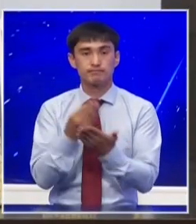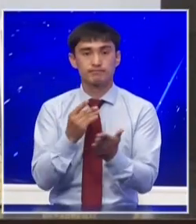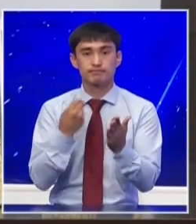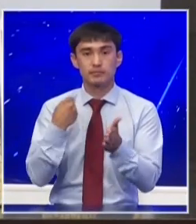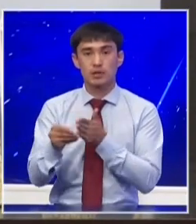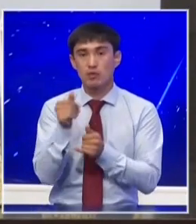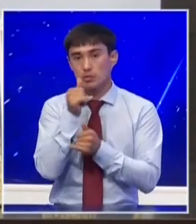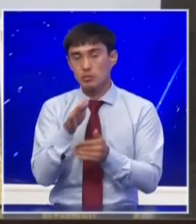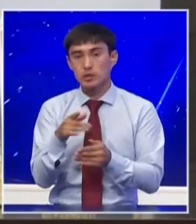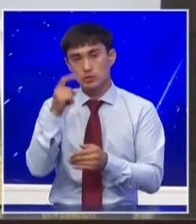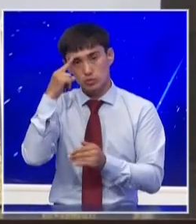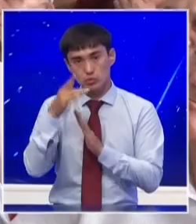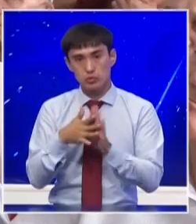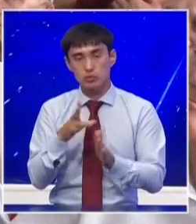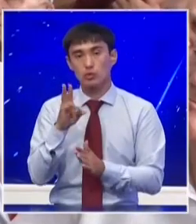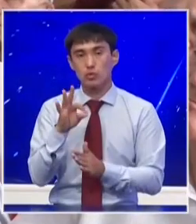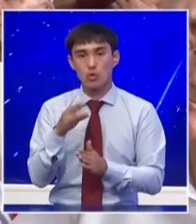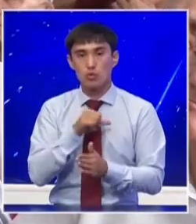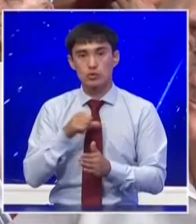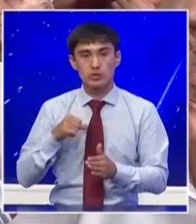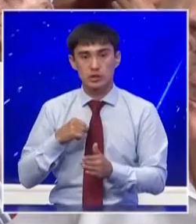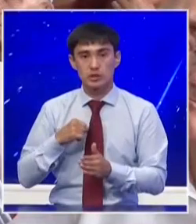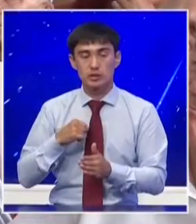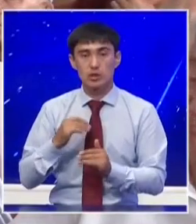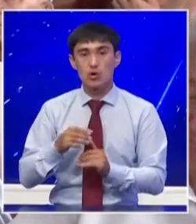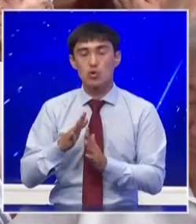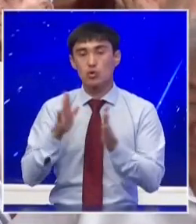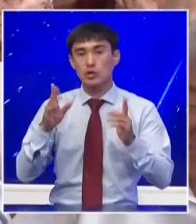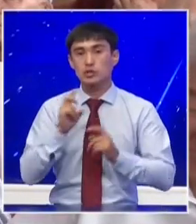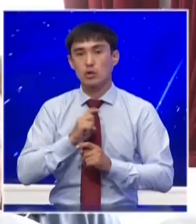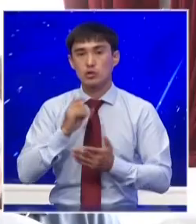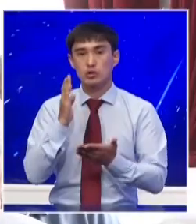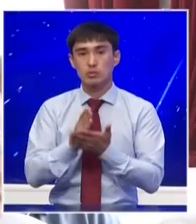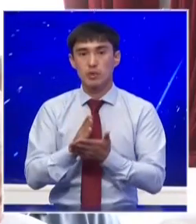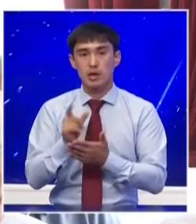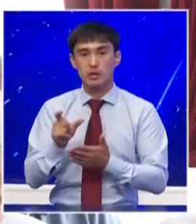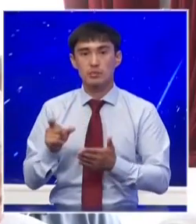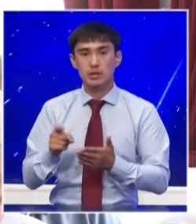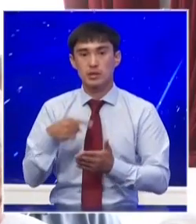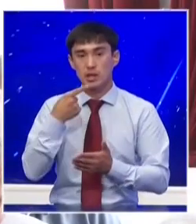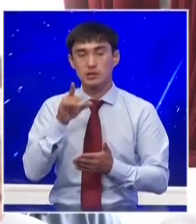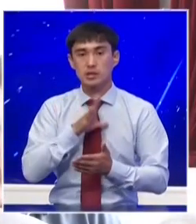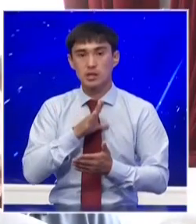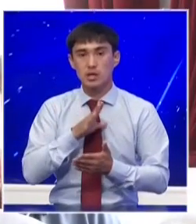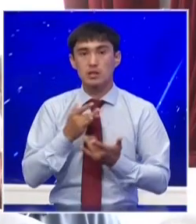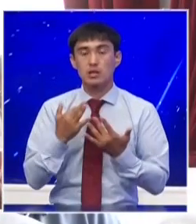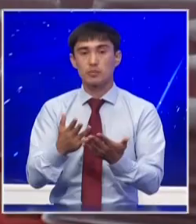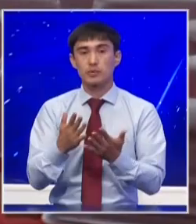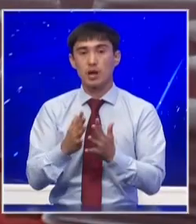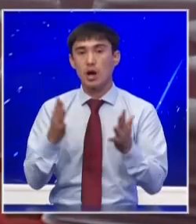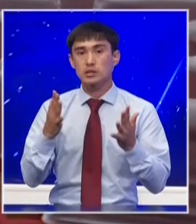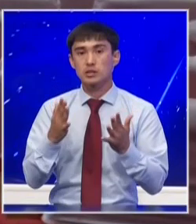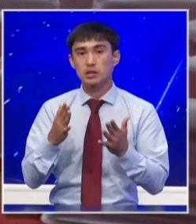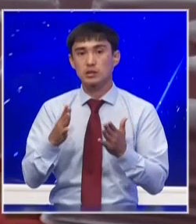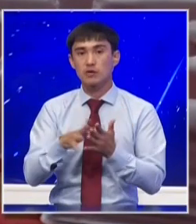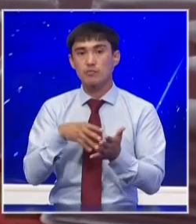алғысы келмейтіндіктері түсінікті. Дегенмен өздерінің де үлкен шаруашылықты ұстап отырған азаматтар екенін ескерсек, талаптары қаншалықты